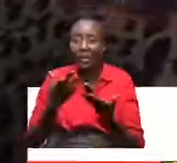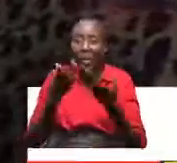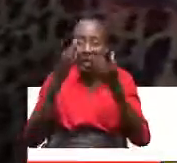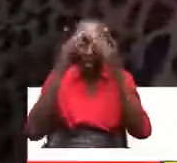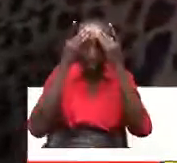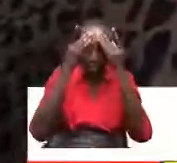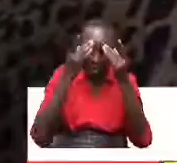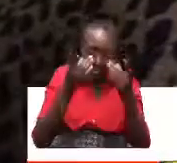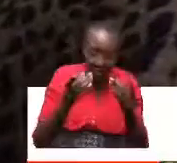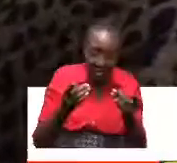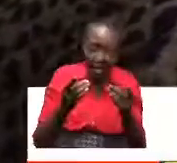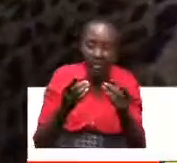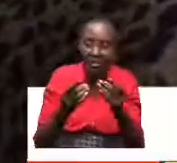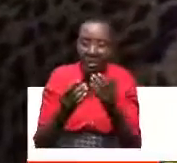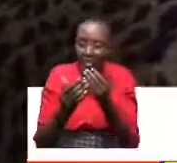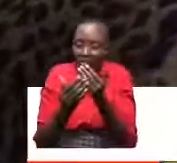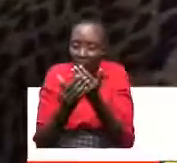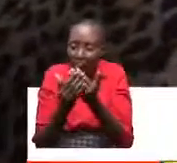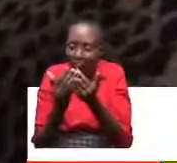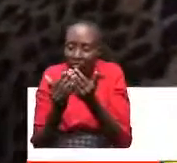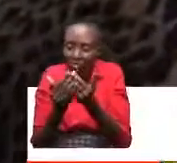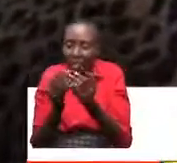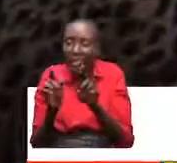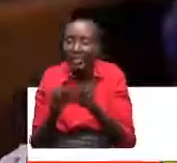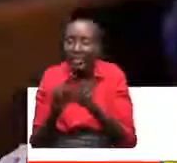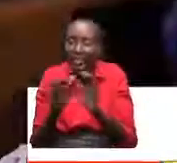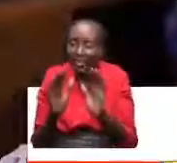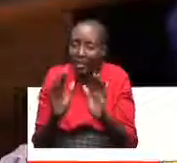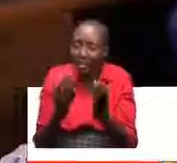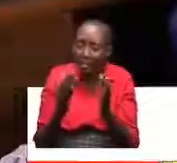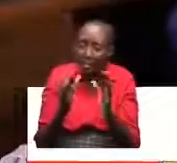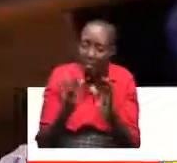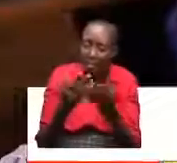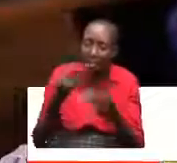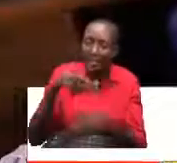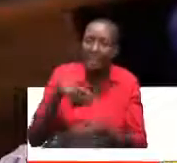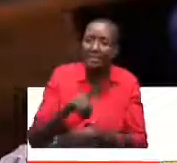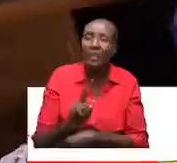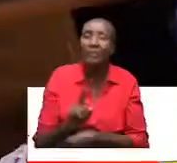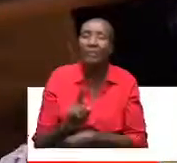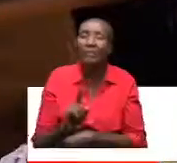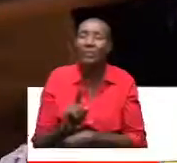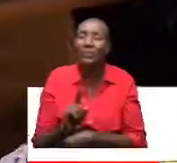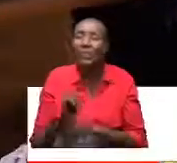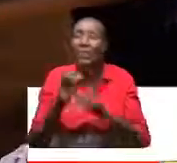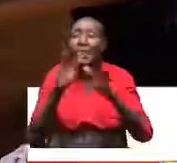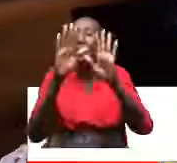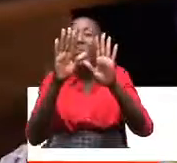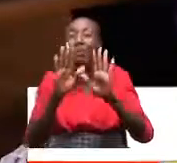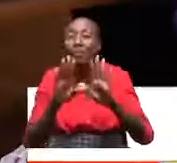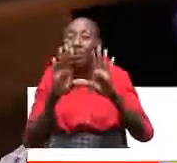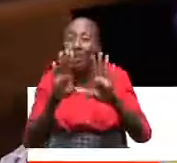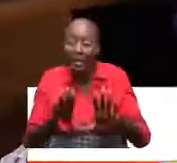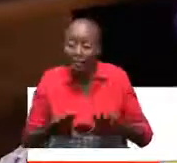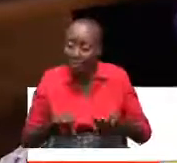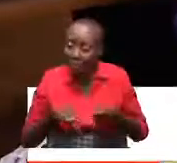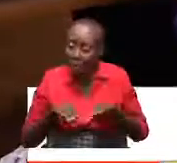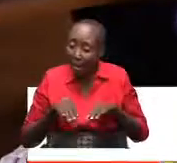kuwapa wasia wote walio na upungufu kama wake. La muhimu musema ni kujikubali na